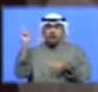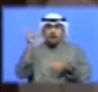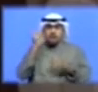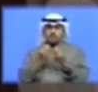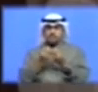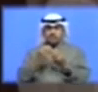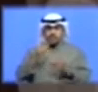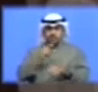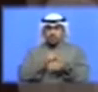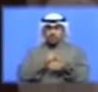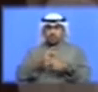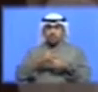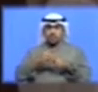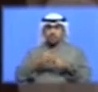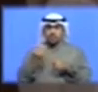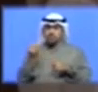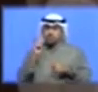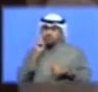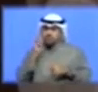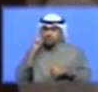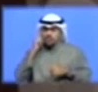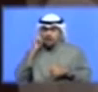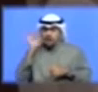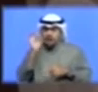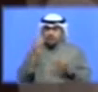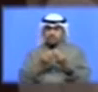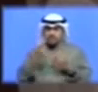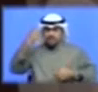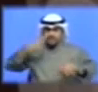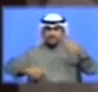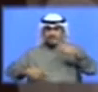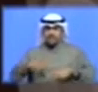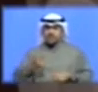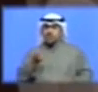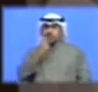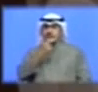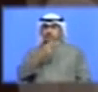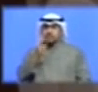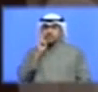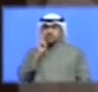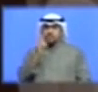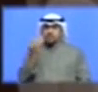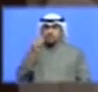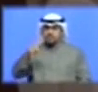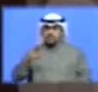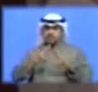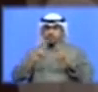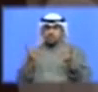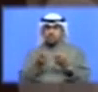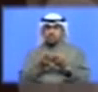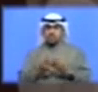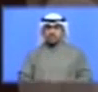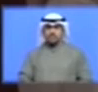والعالميين والتعرف على آخر المستجدات التشخيصية والعلاجية التي طرأت في هذا